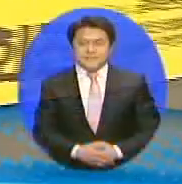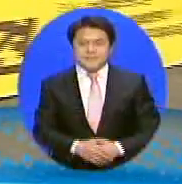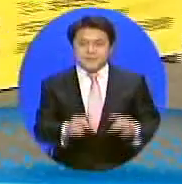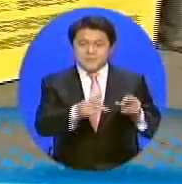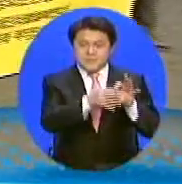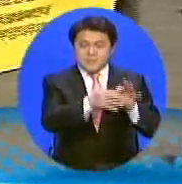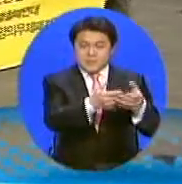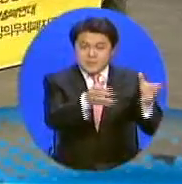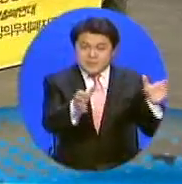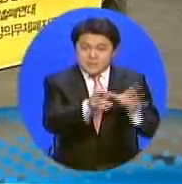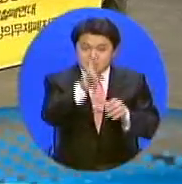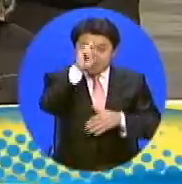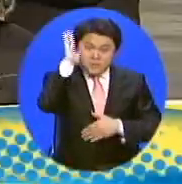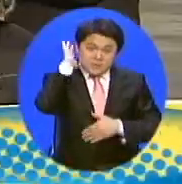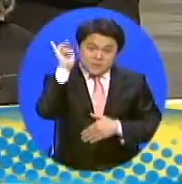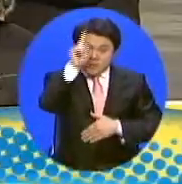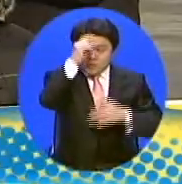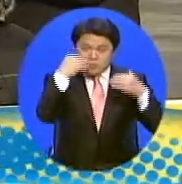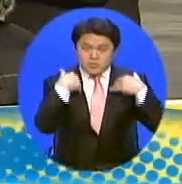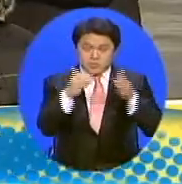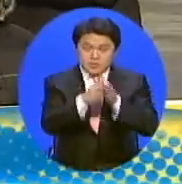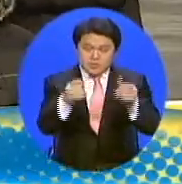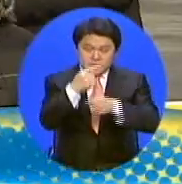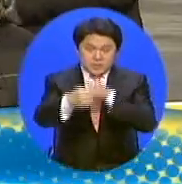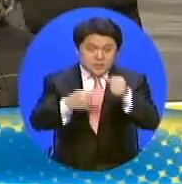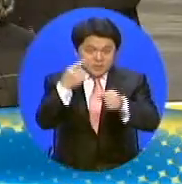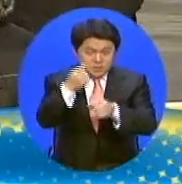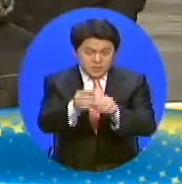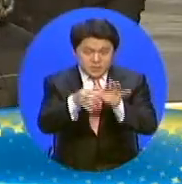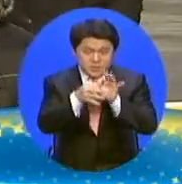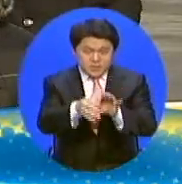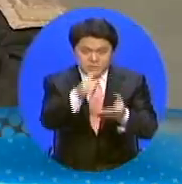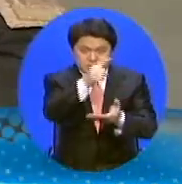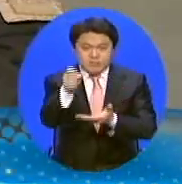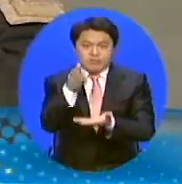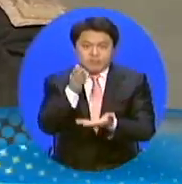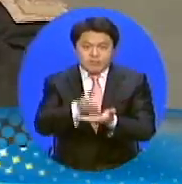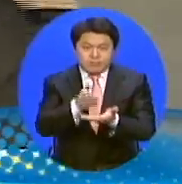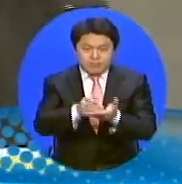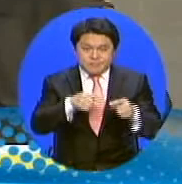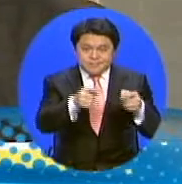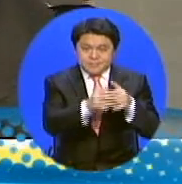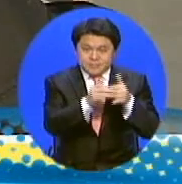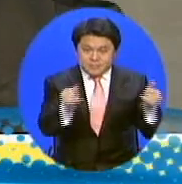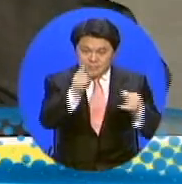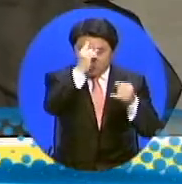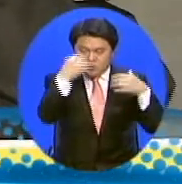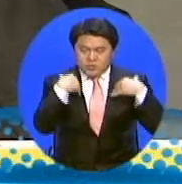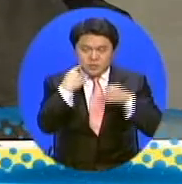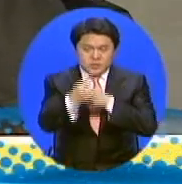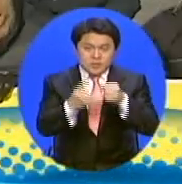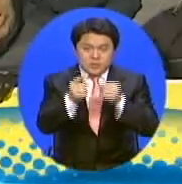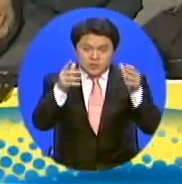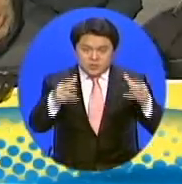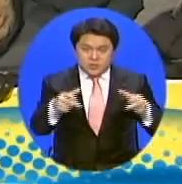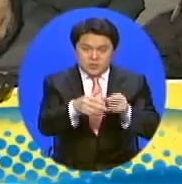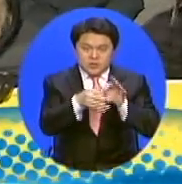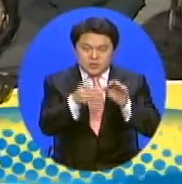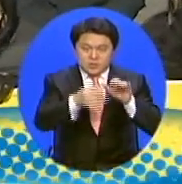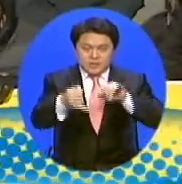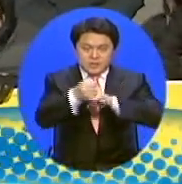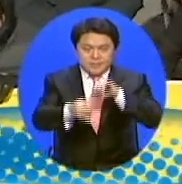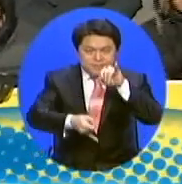장애계가 박근혜 정부 출범 1년을 앞두고 기자회견을 가졌습니다. 이날 참가자들은 정부가 지난 1년간 장애인 관련 공약을 파기한